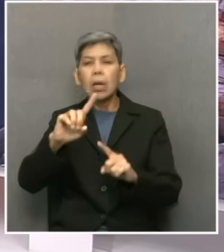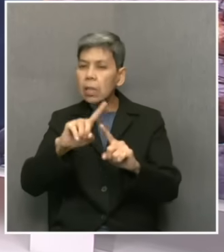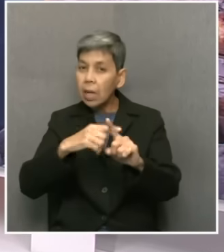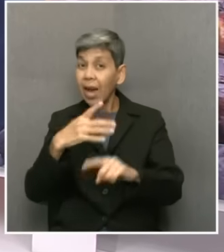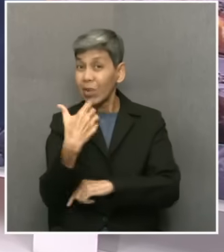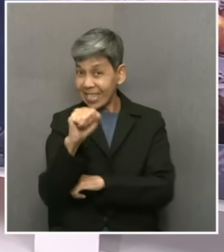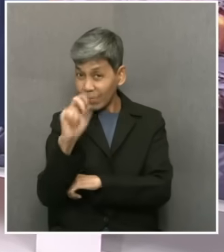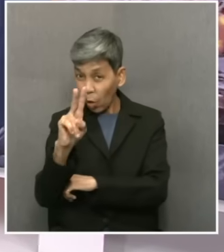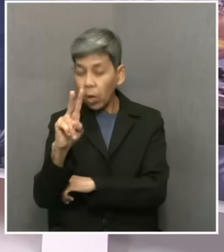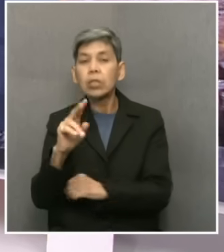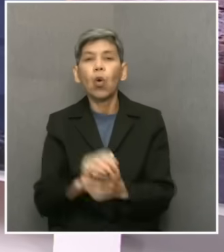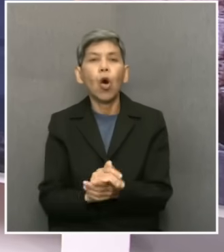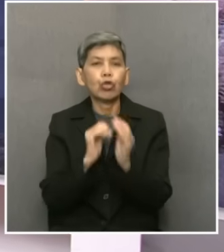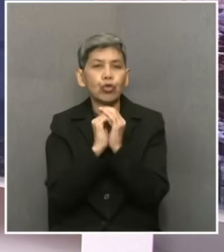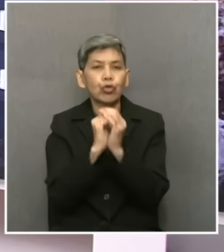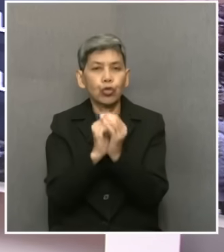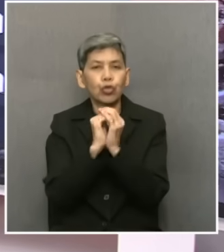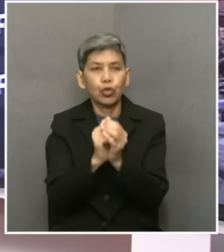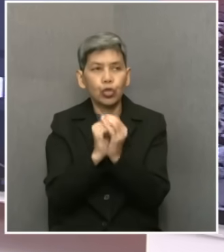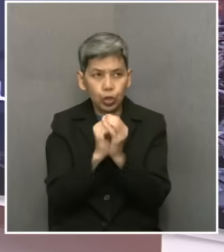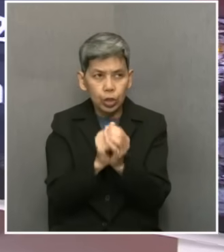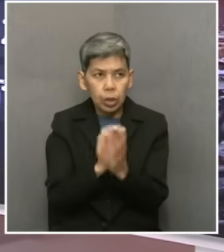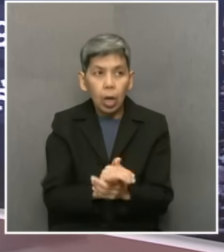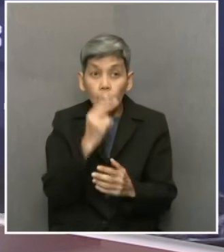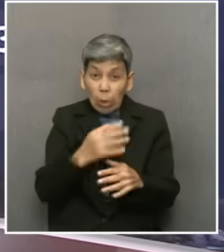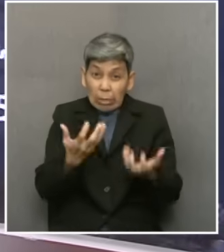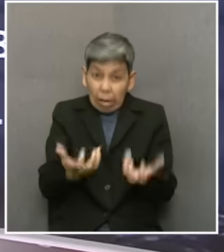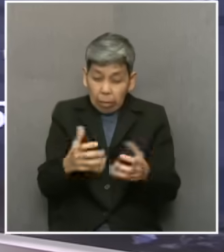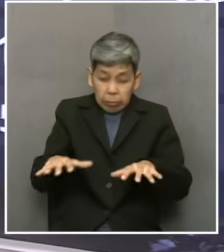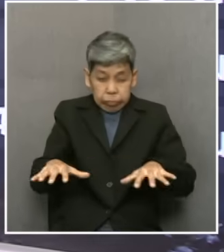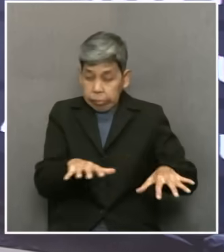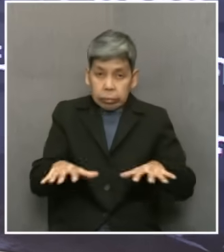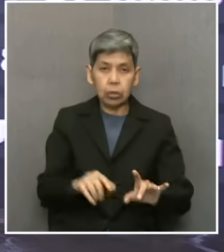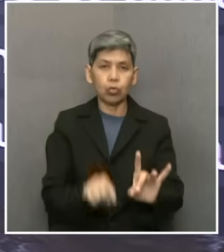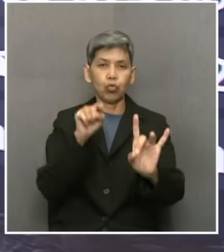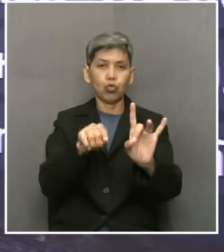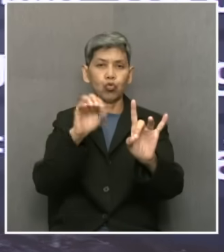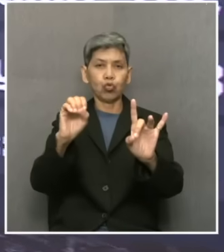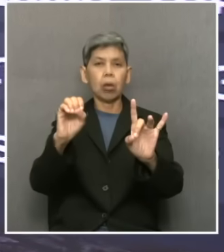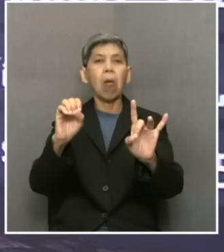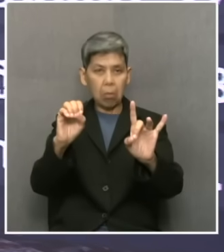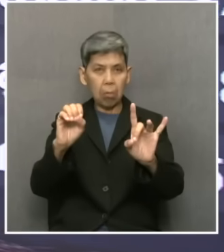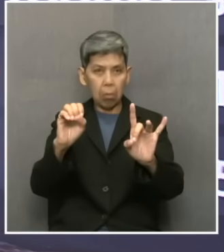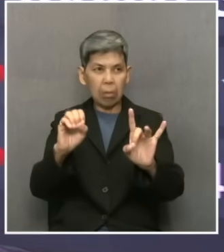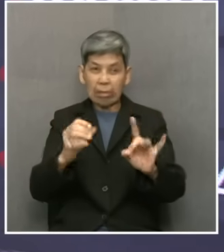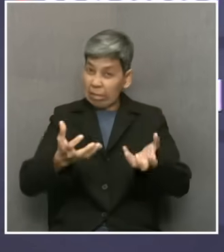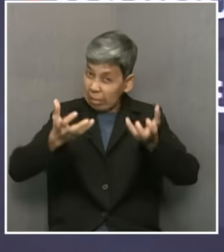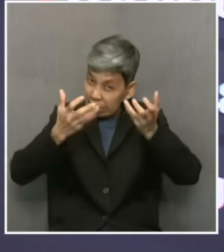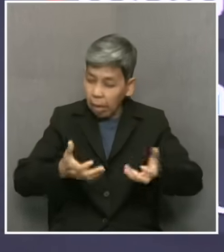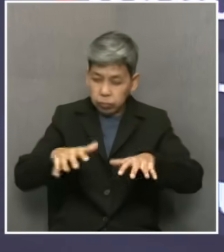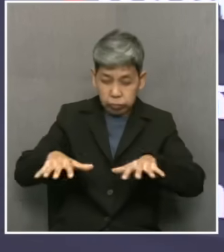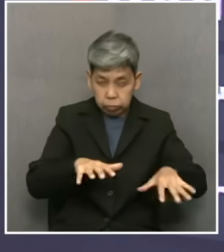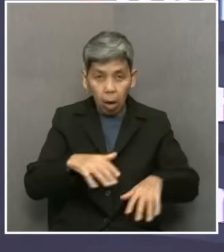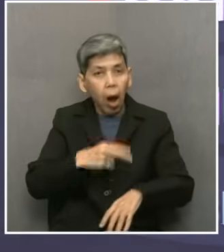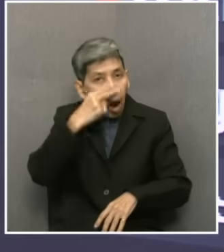มที่มณฑลเสฉวนของประเทศจีนขนาดความรุนแรงอยู่ที่ 8.0 ค่ะคุณผู้ชมความรุนแรงขนาดนี้อย่างที่